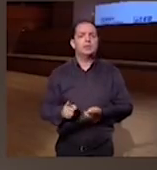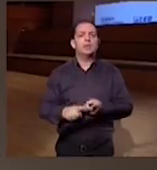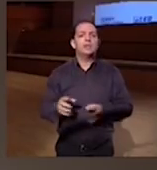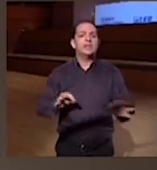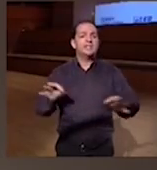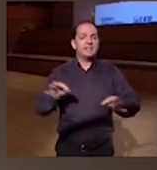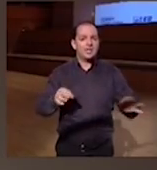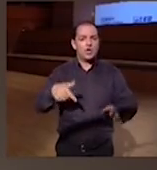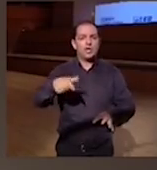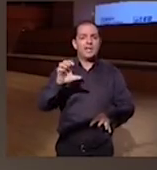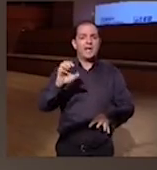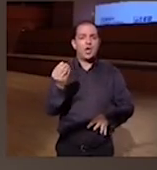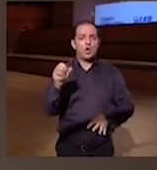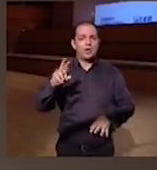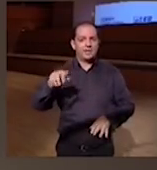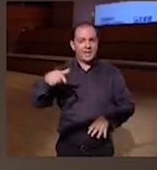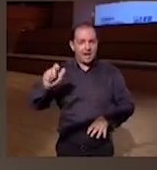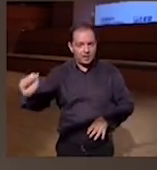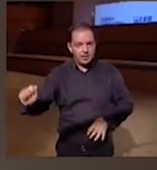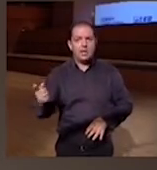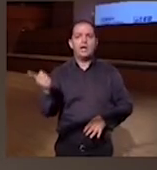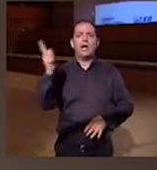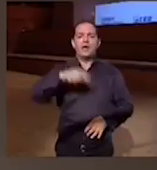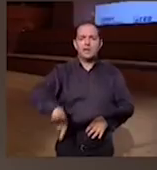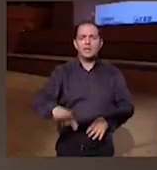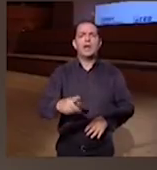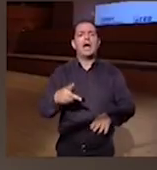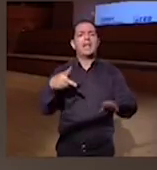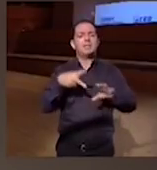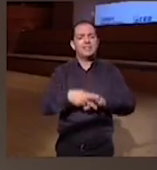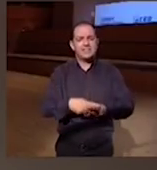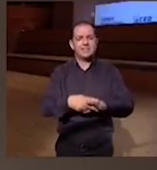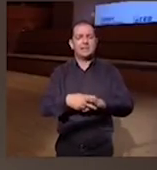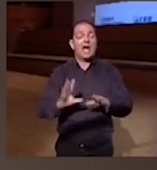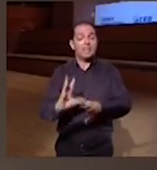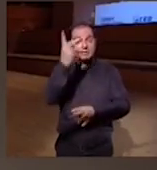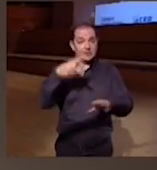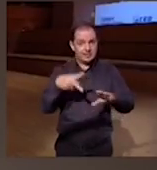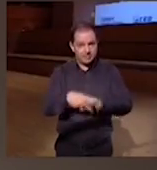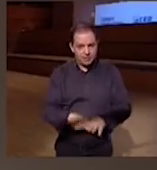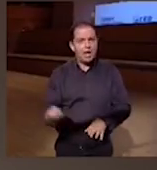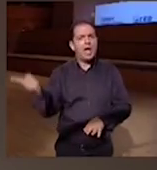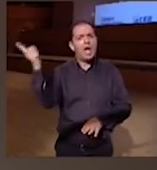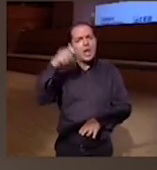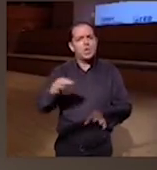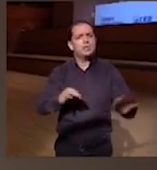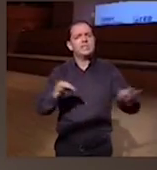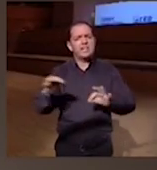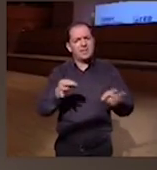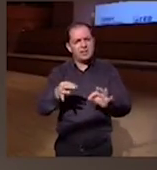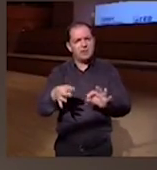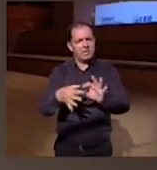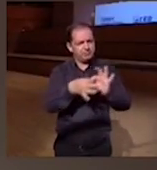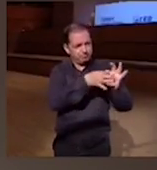σχέδιο Juncker, η υποσύσταση Αναπτυξιακή Τράπεζα και ειδικά επενδυτικά σχήματα που θα διευκολύνουν